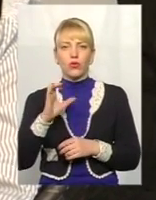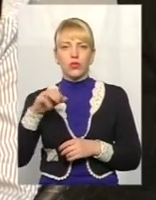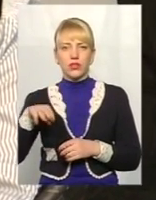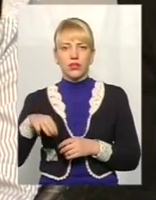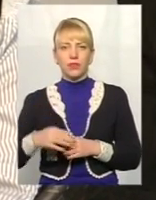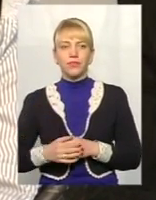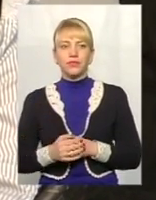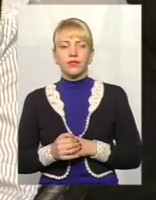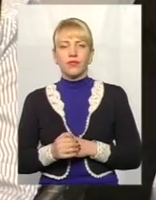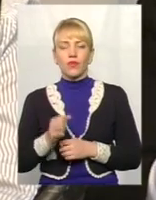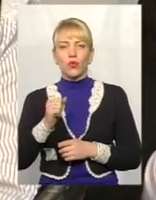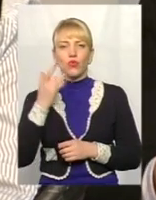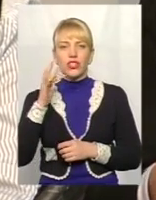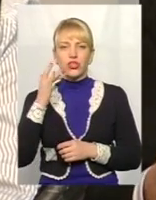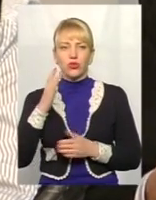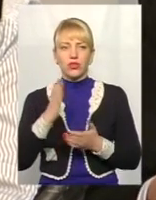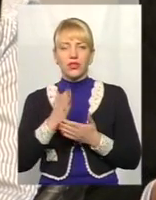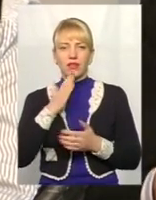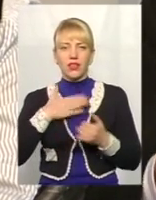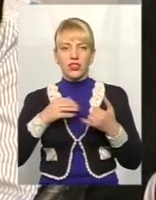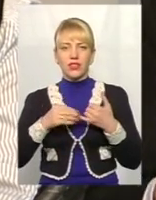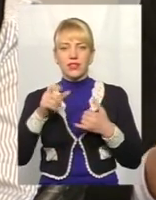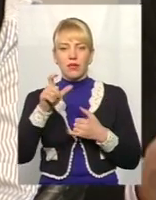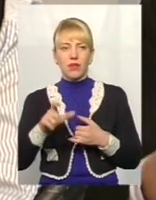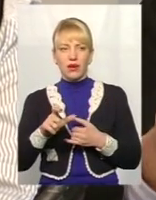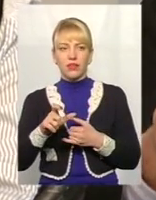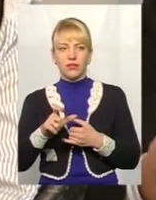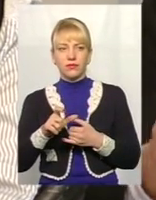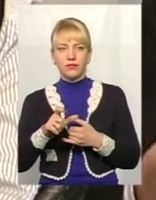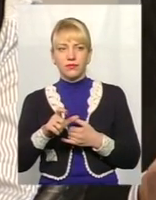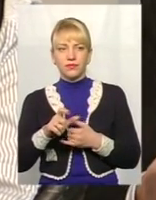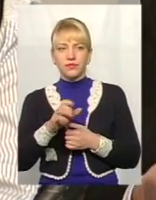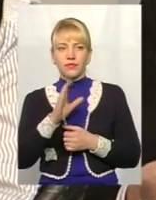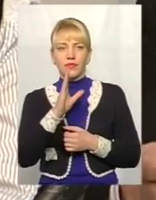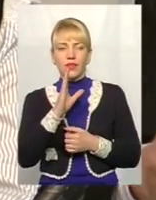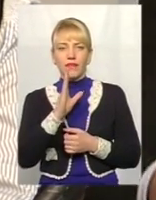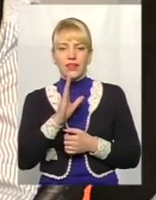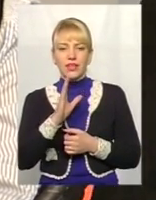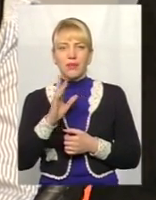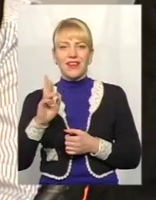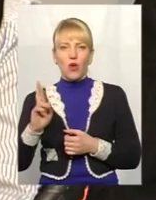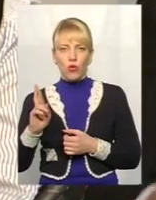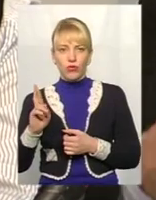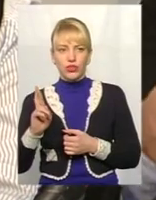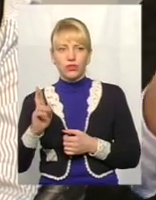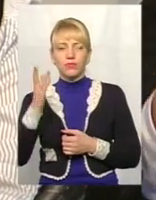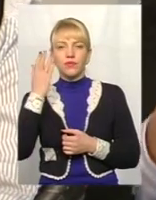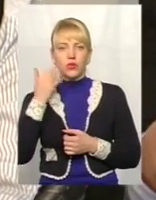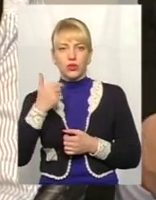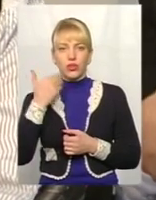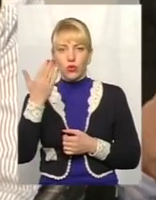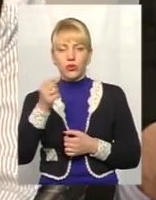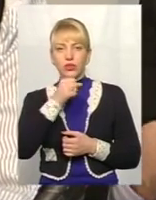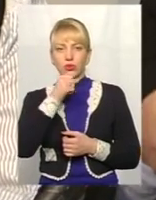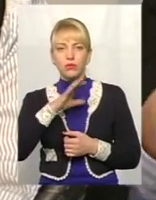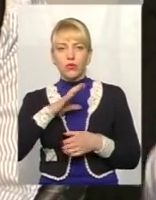в Вашингтоні є наш земляк Алскан Вадим Якович. І коли ми, його дідусь